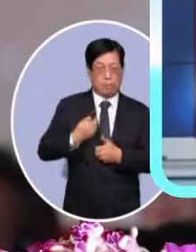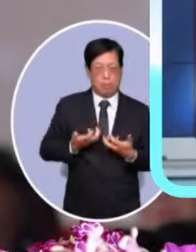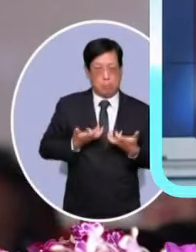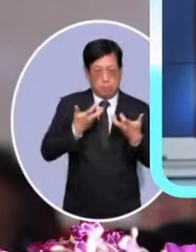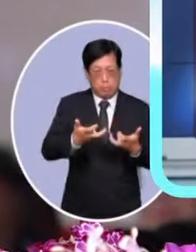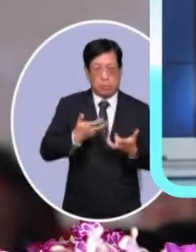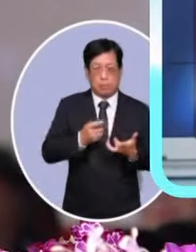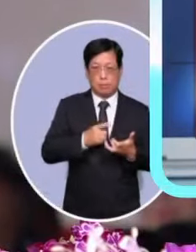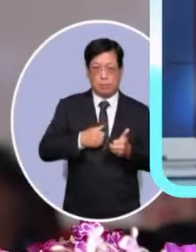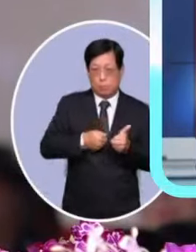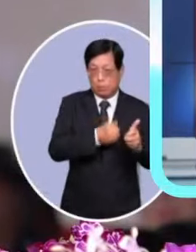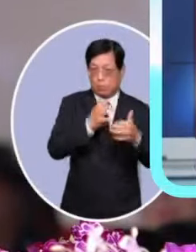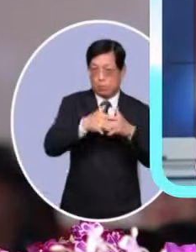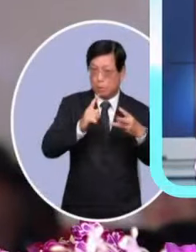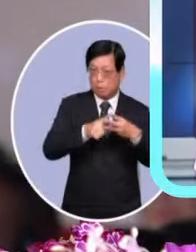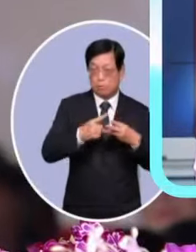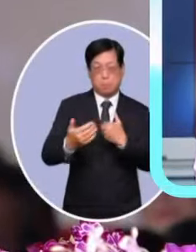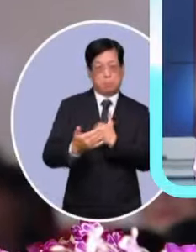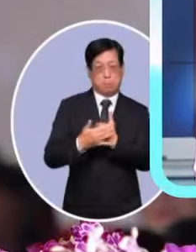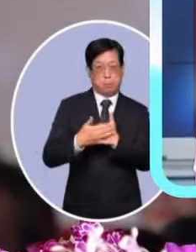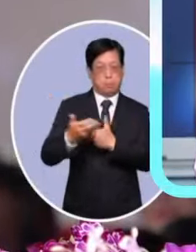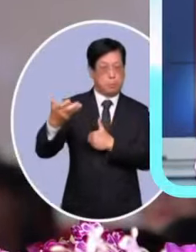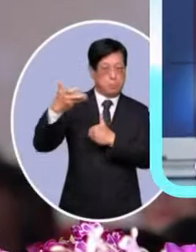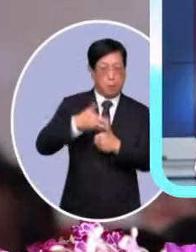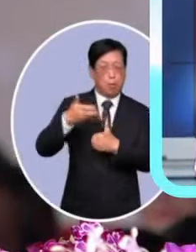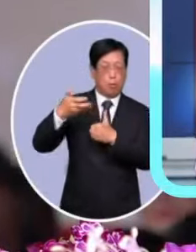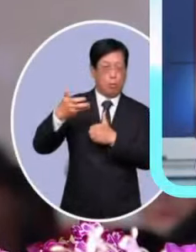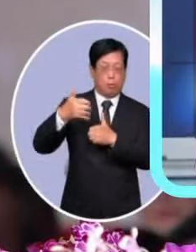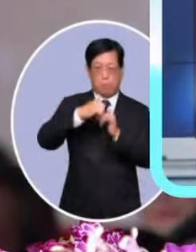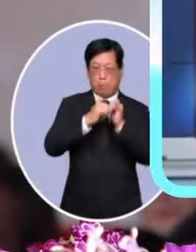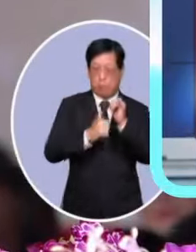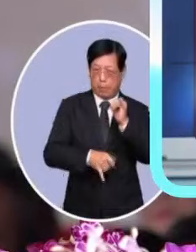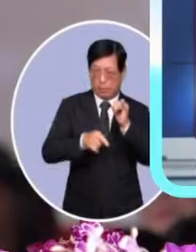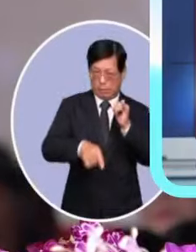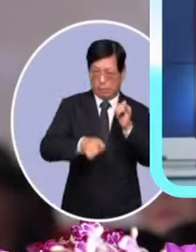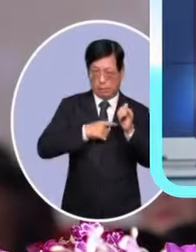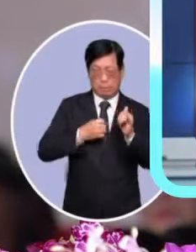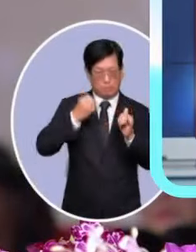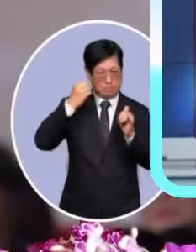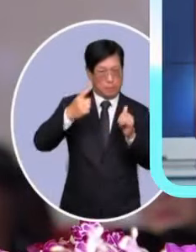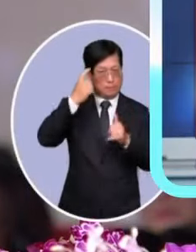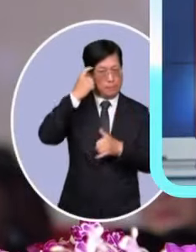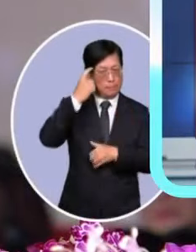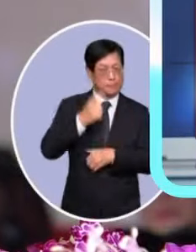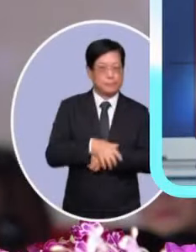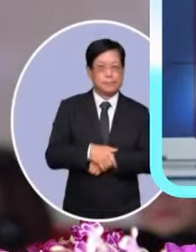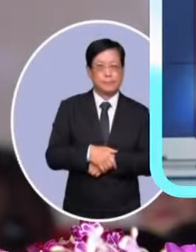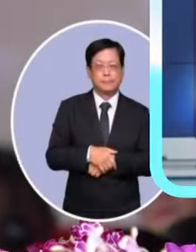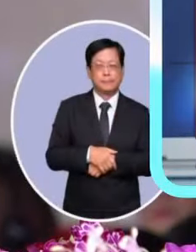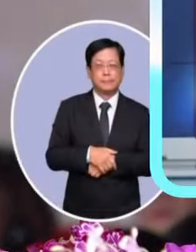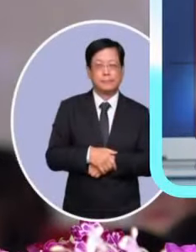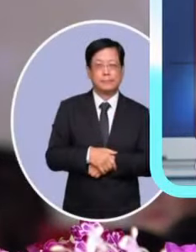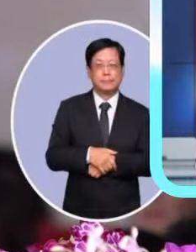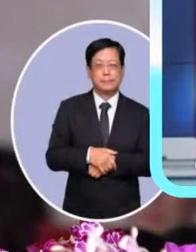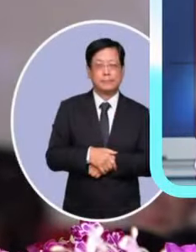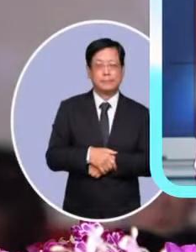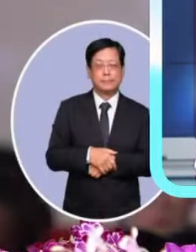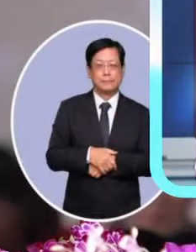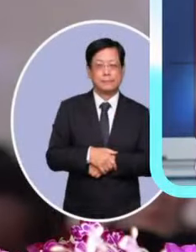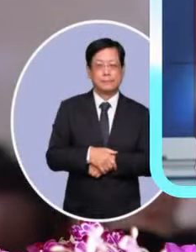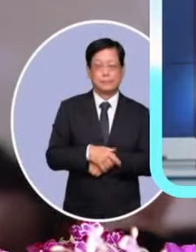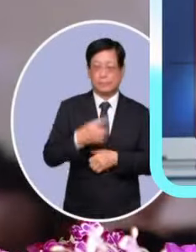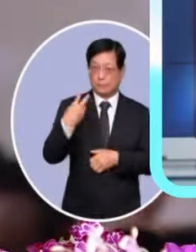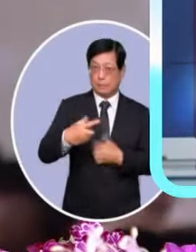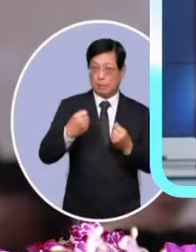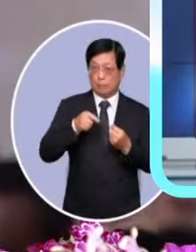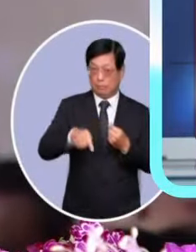受，所以重点就是整篇都在讲互不隶属嘛，这个才是重点嘛。那你